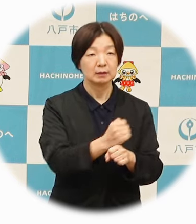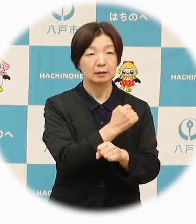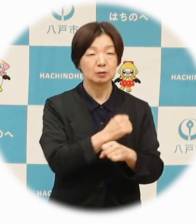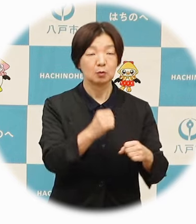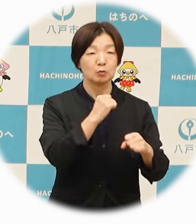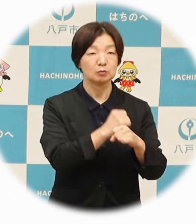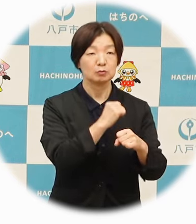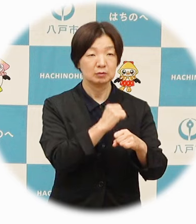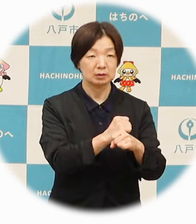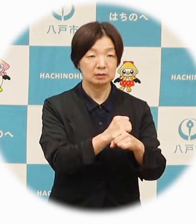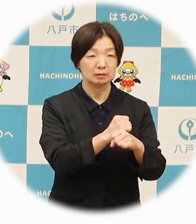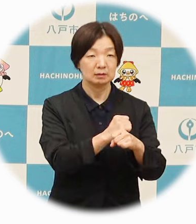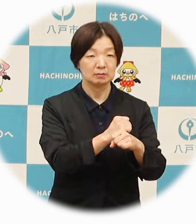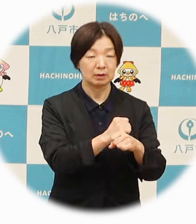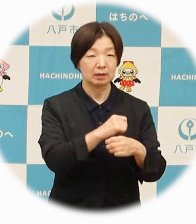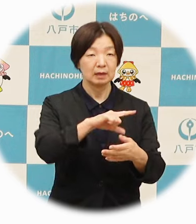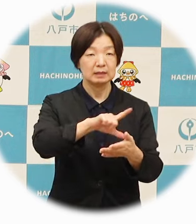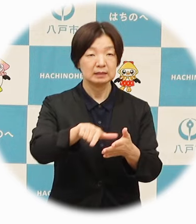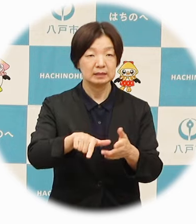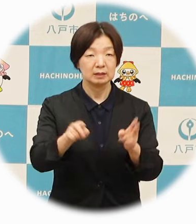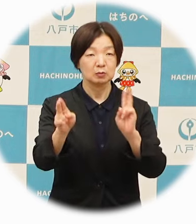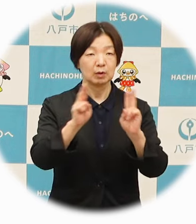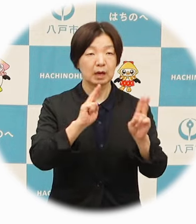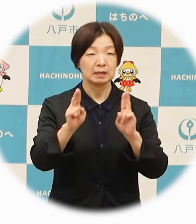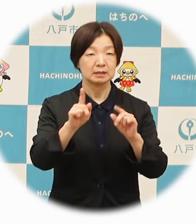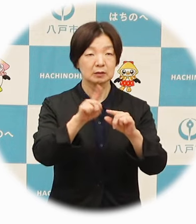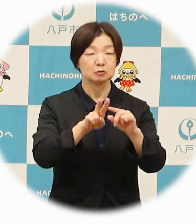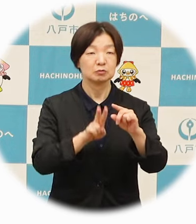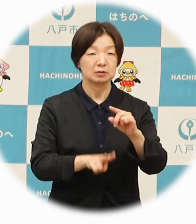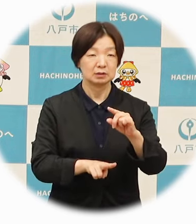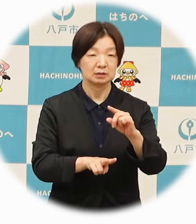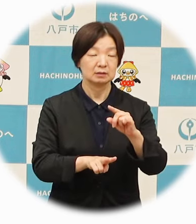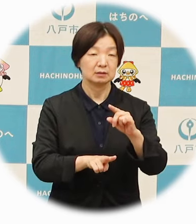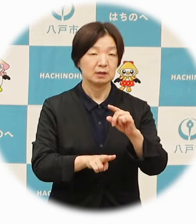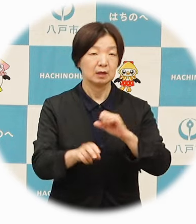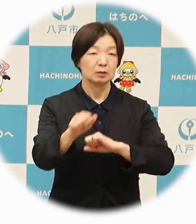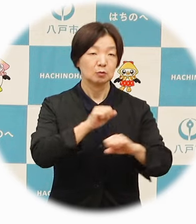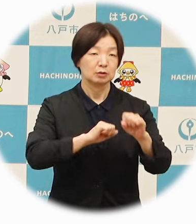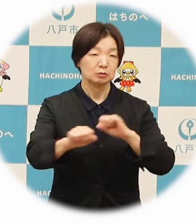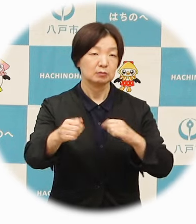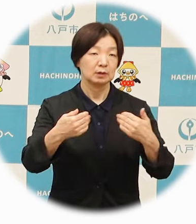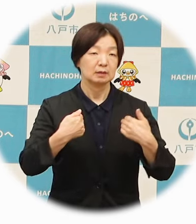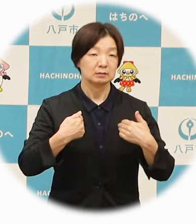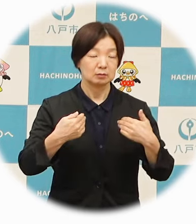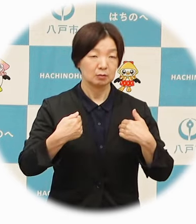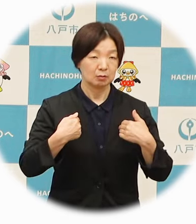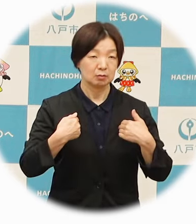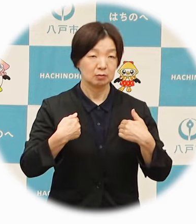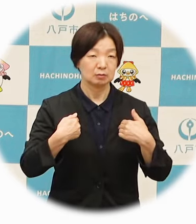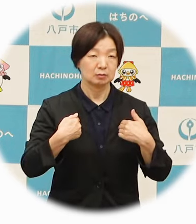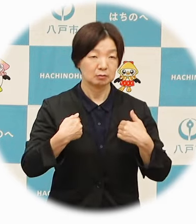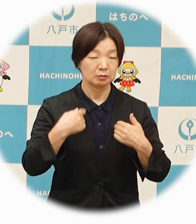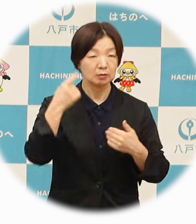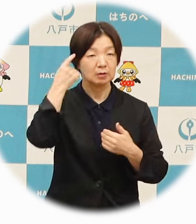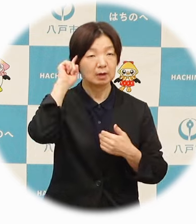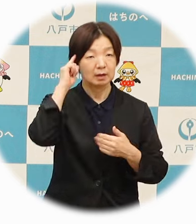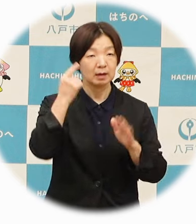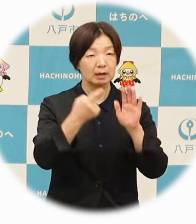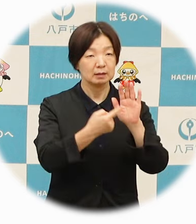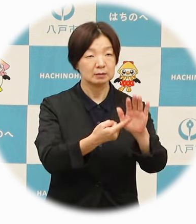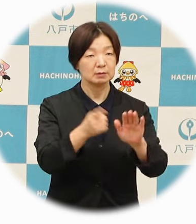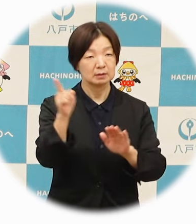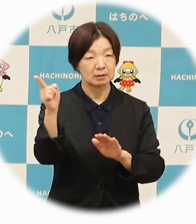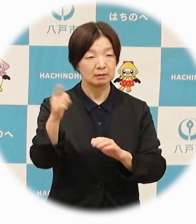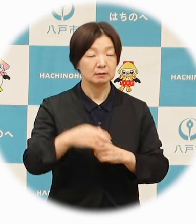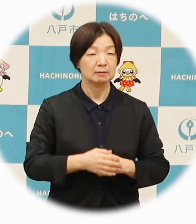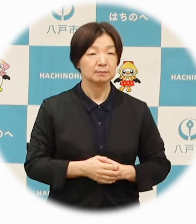創出については、地元事業者が中心となり取り組むことが重要であるとの見解が示された